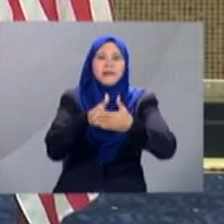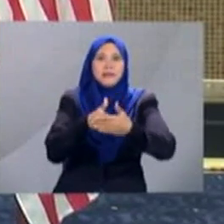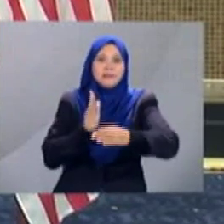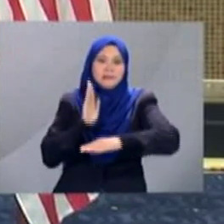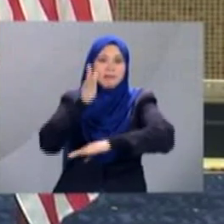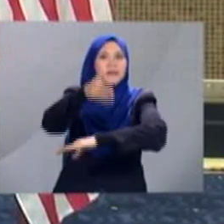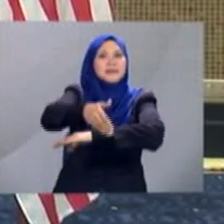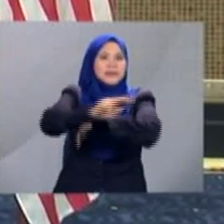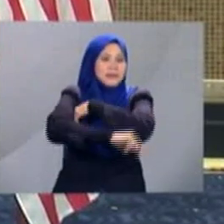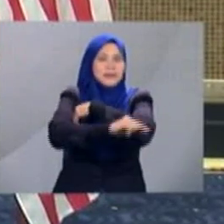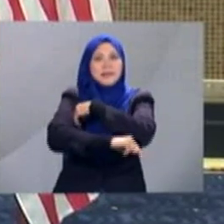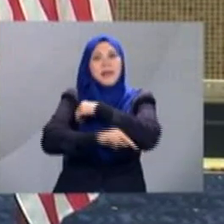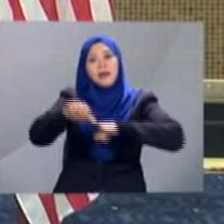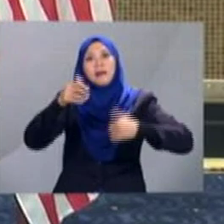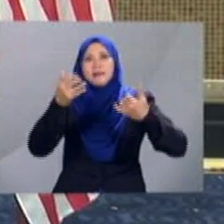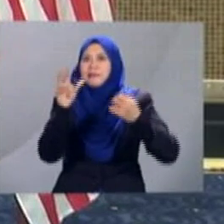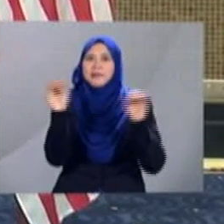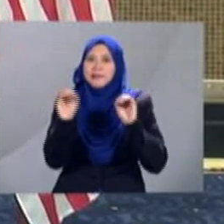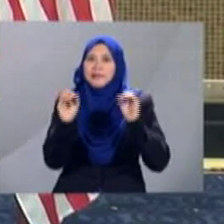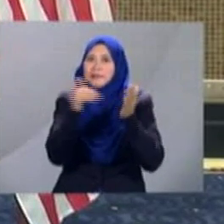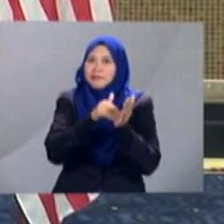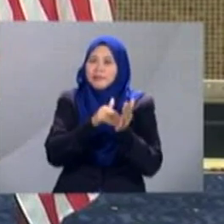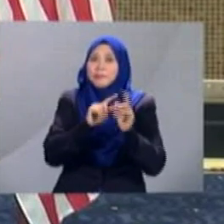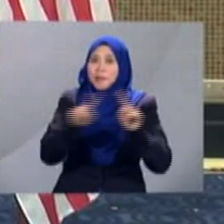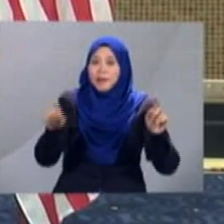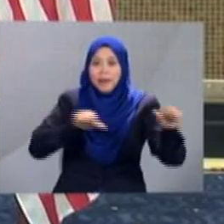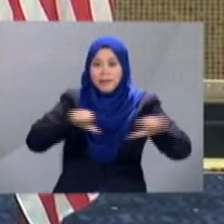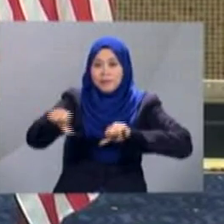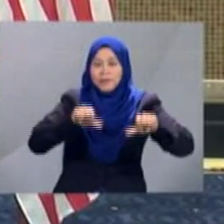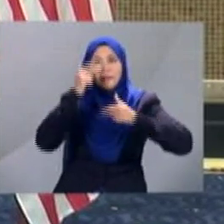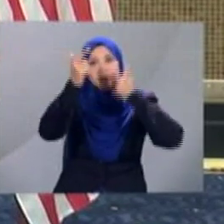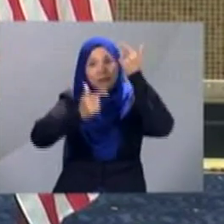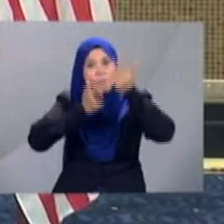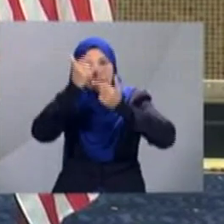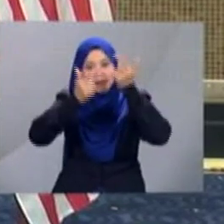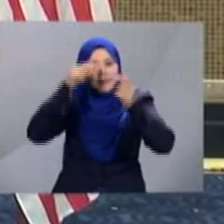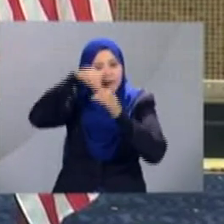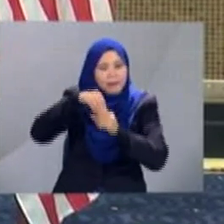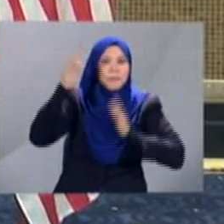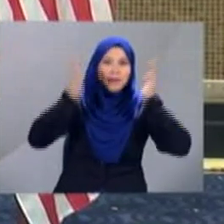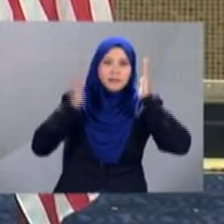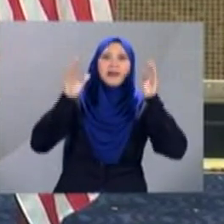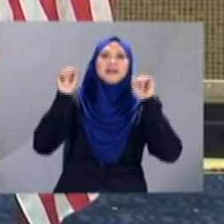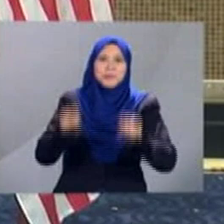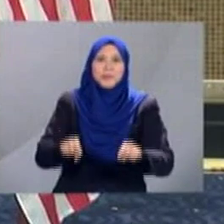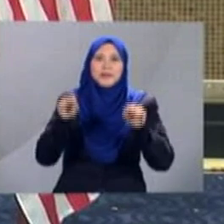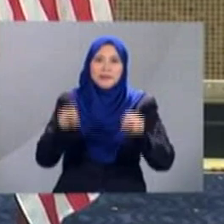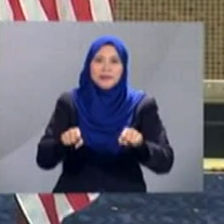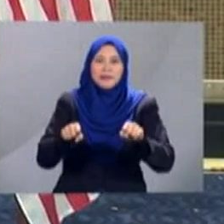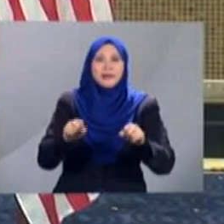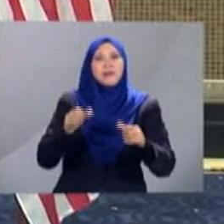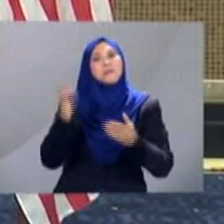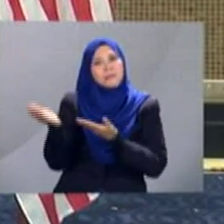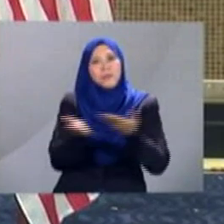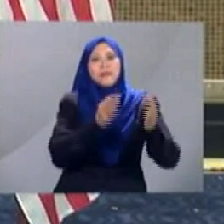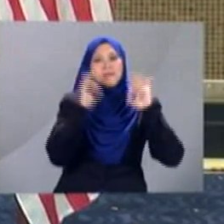aktiviti pelancongan domestik akan dibenarkan. Jadi saudara-saudara bolehlah membawa keluarga untuk